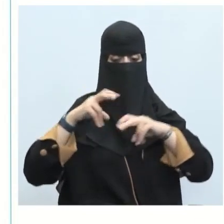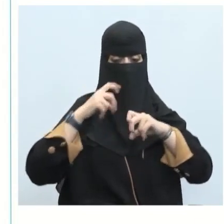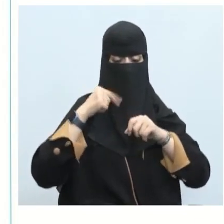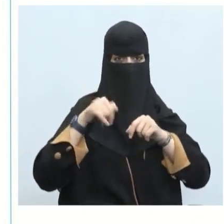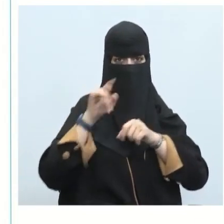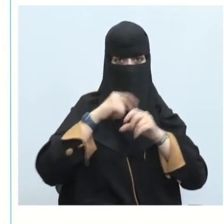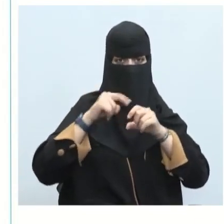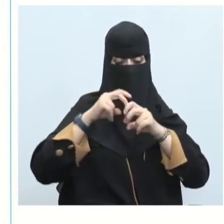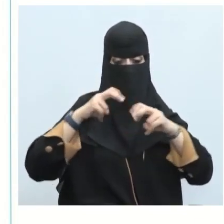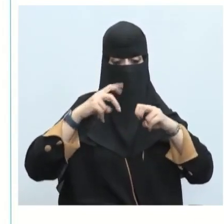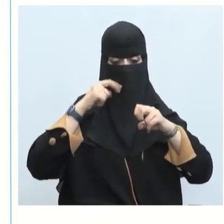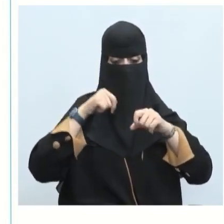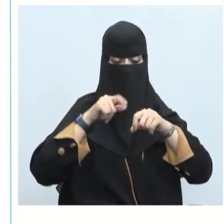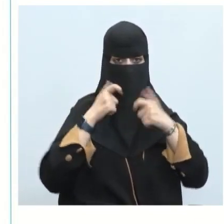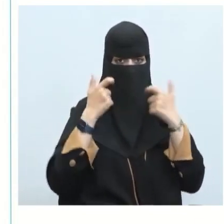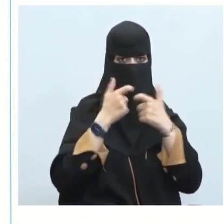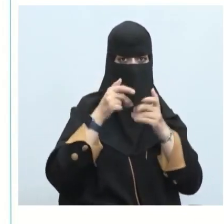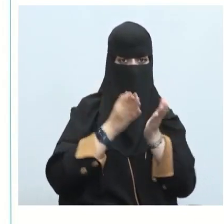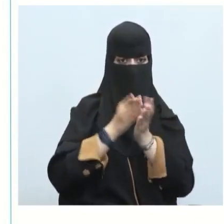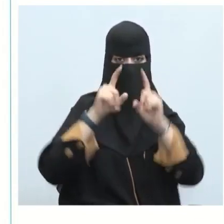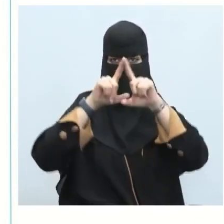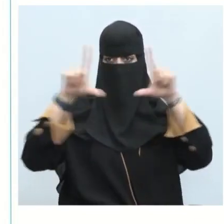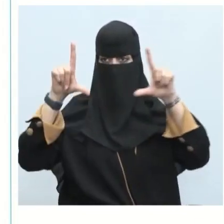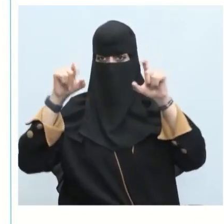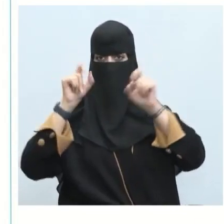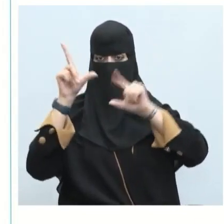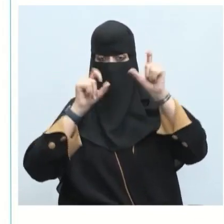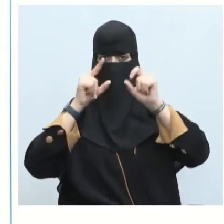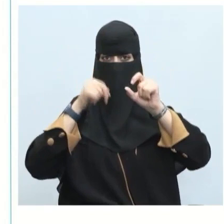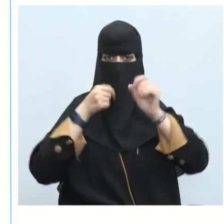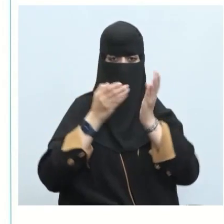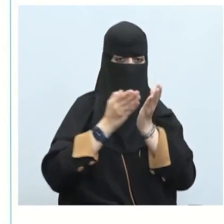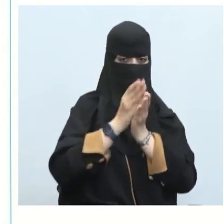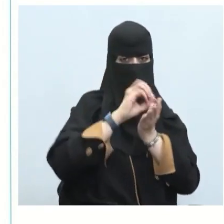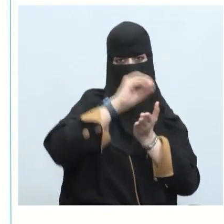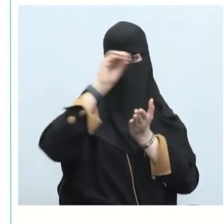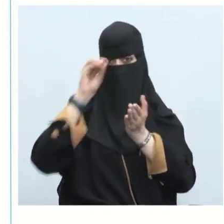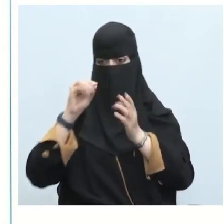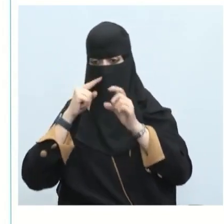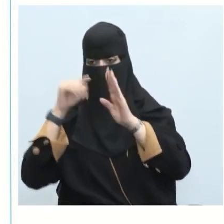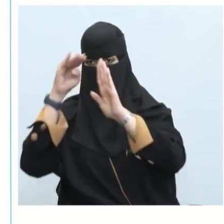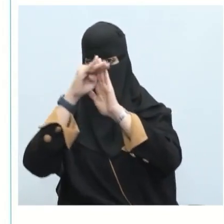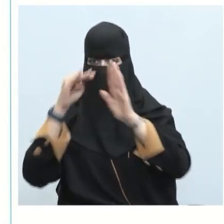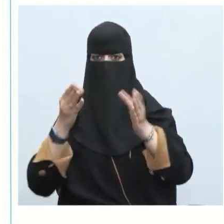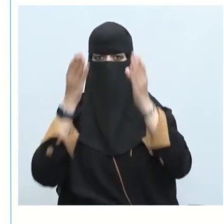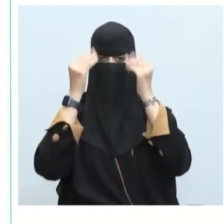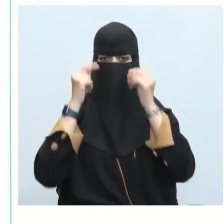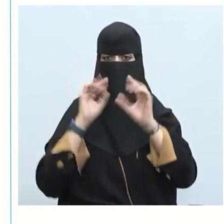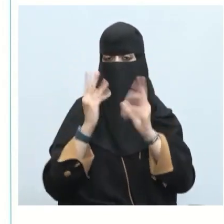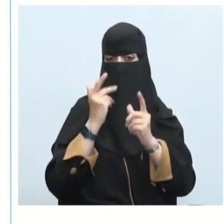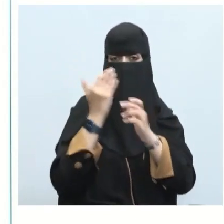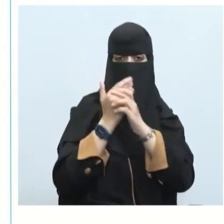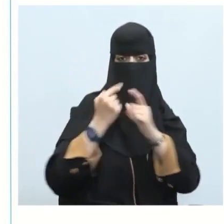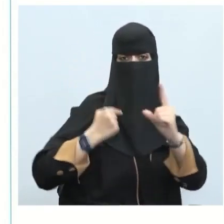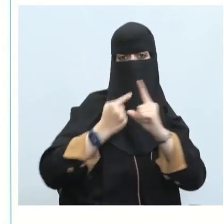محركات البحث بفحص المواقع الالكترونيه وتمر على محتواها لمعرفه الغرض من